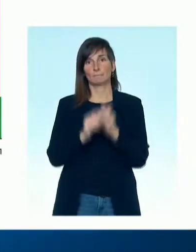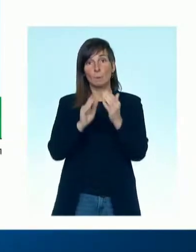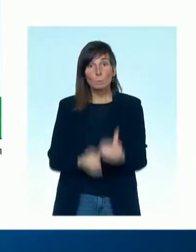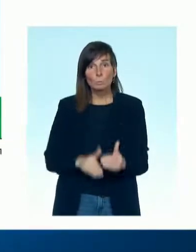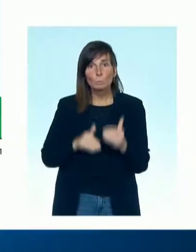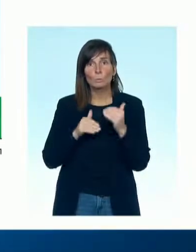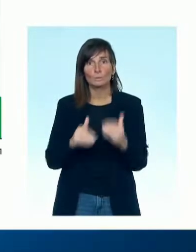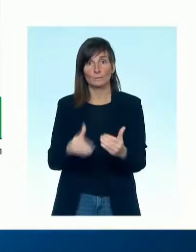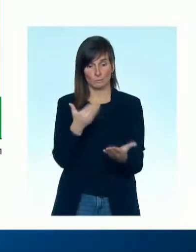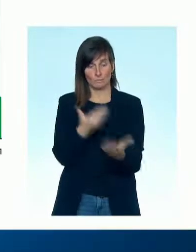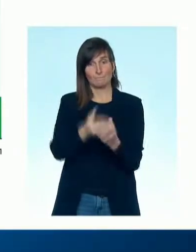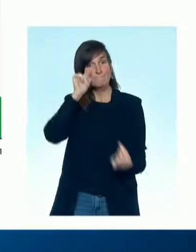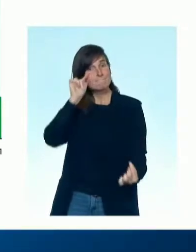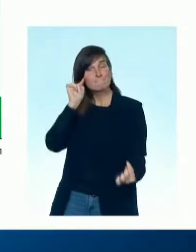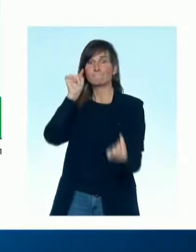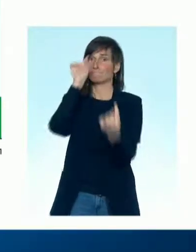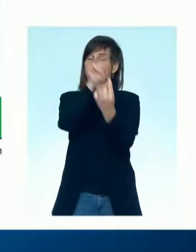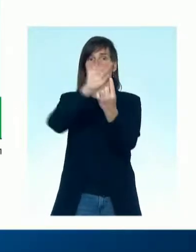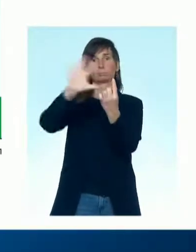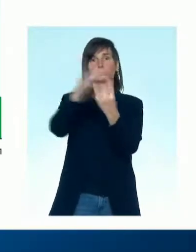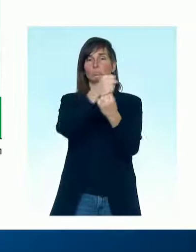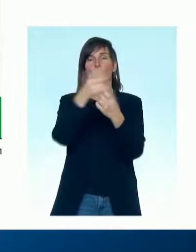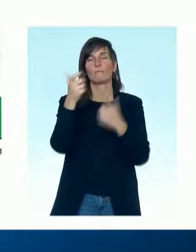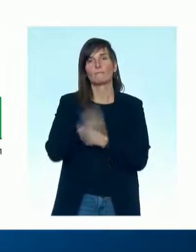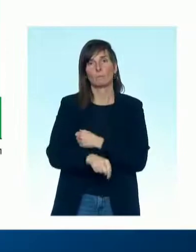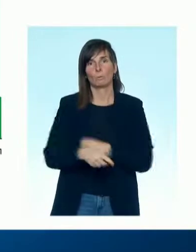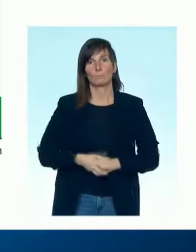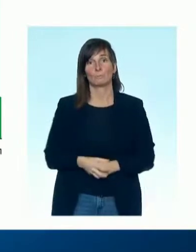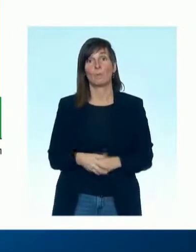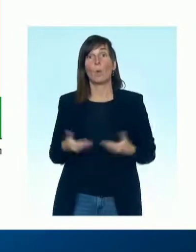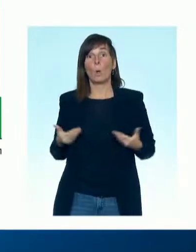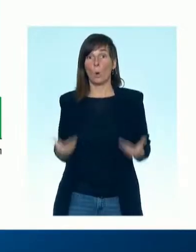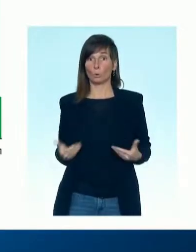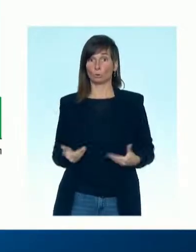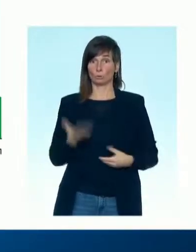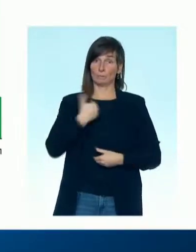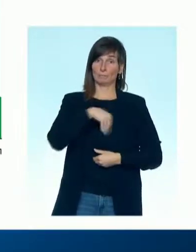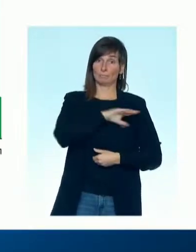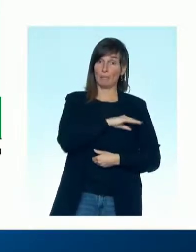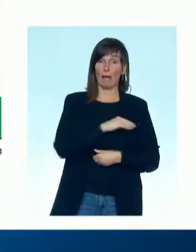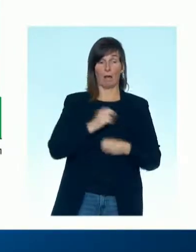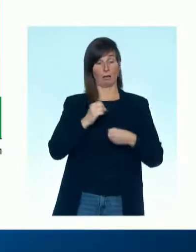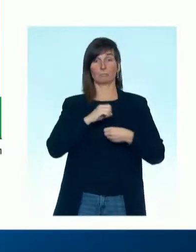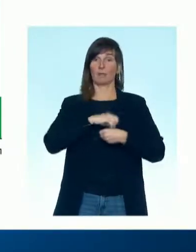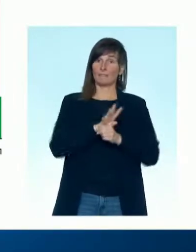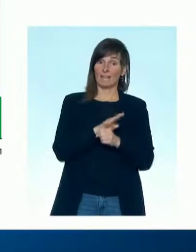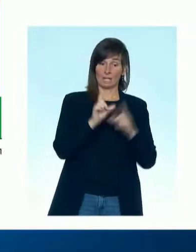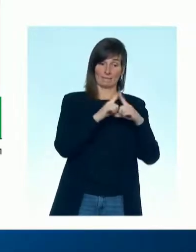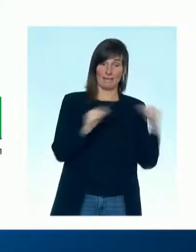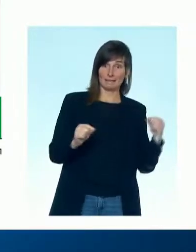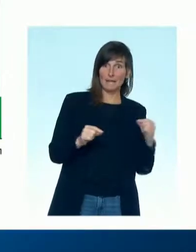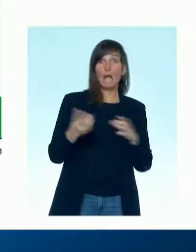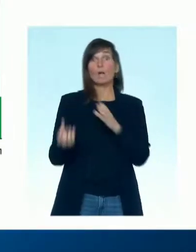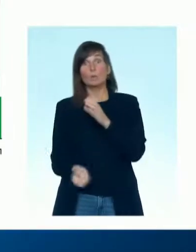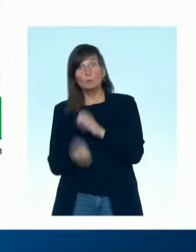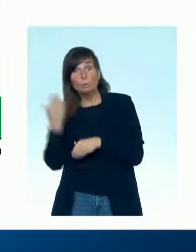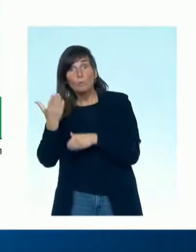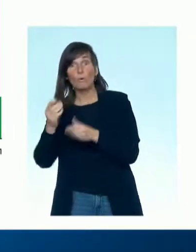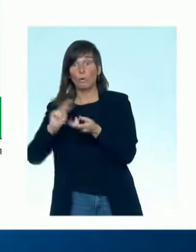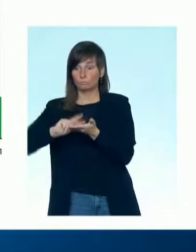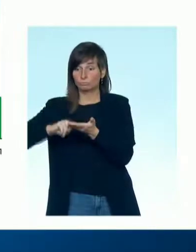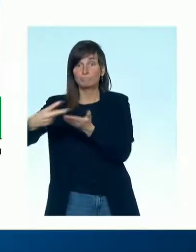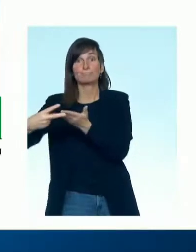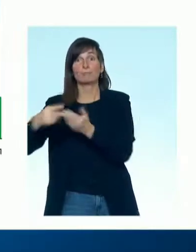de la bataille. Aujourd'hui, avec. Tout à l'heure, il a dit qu'il y avait un demi-million de personnes vaccinées par jour.